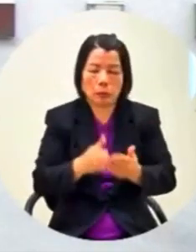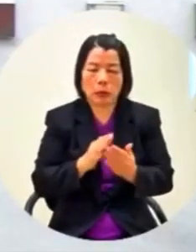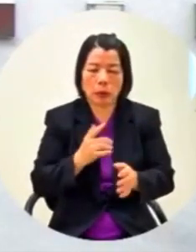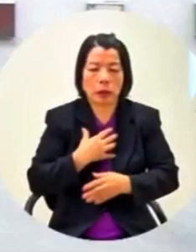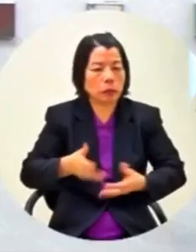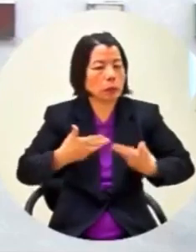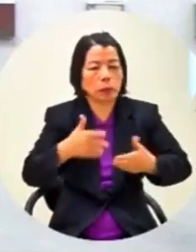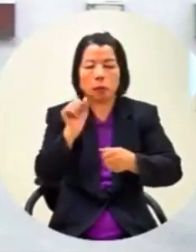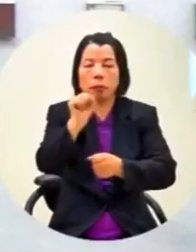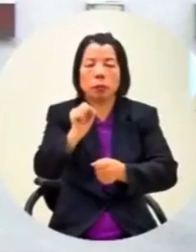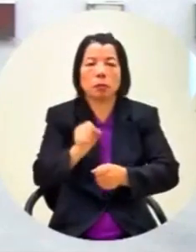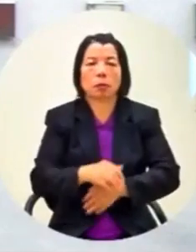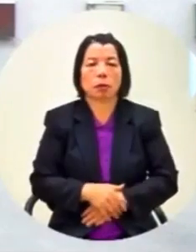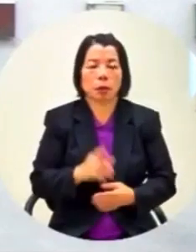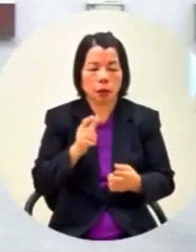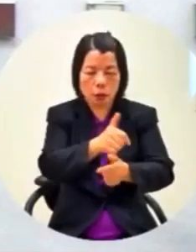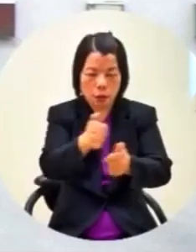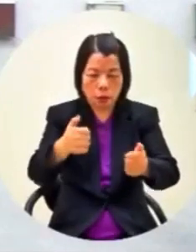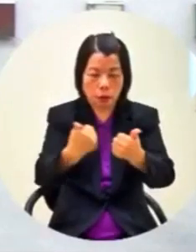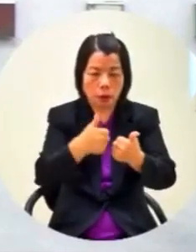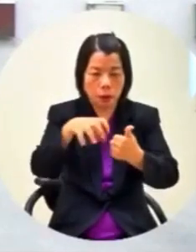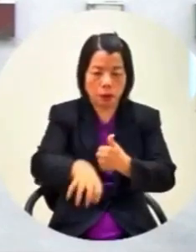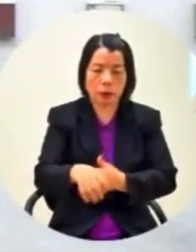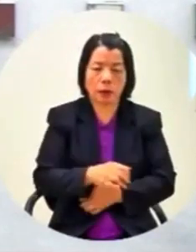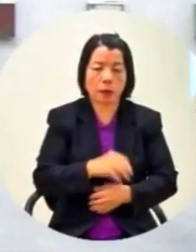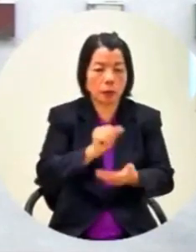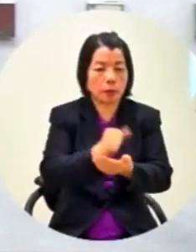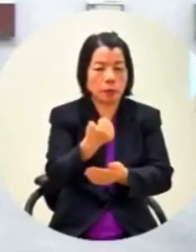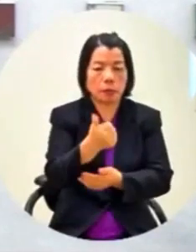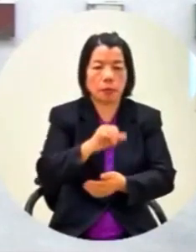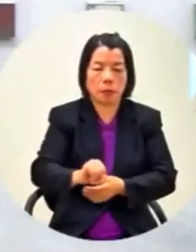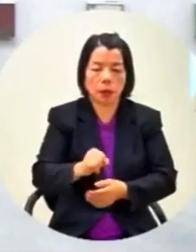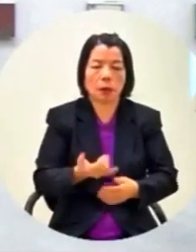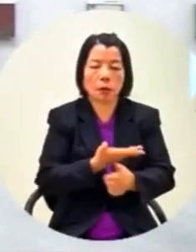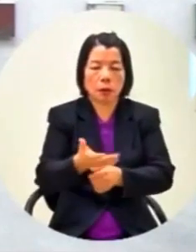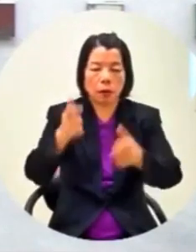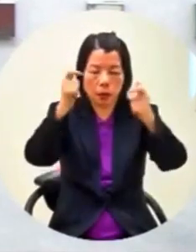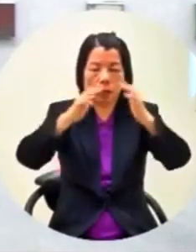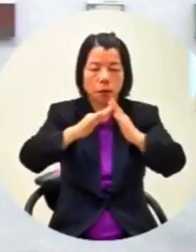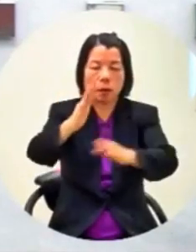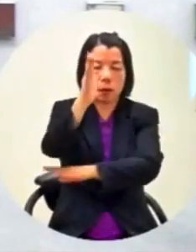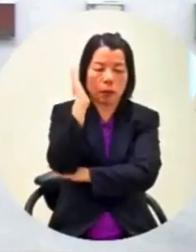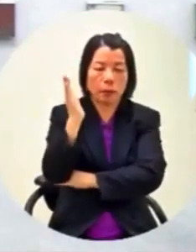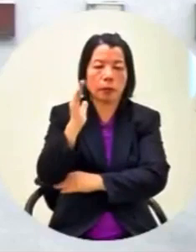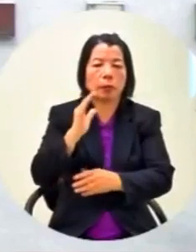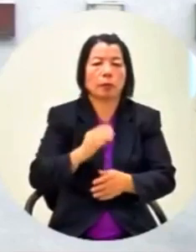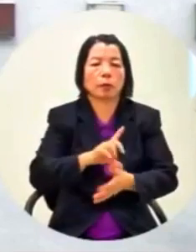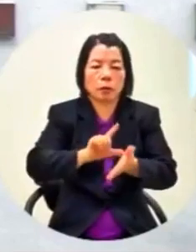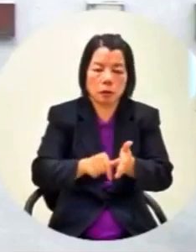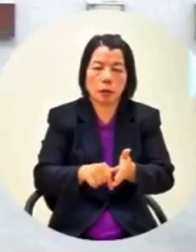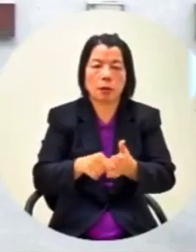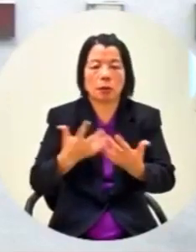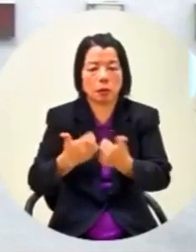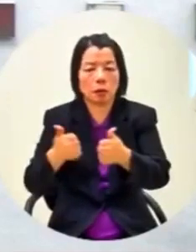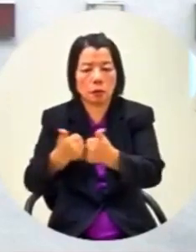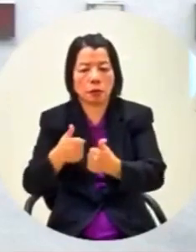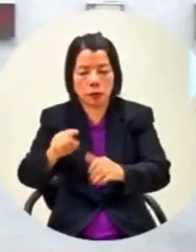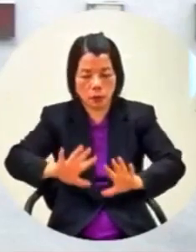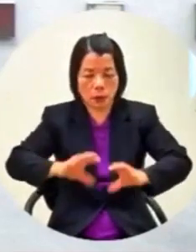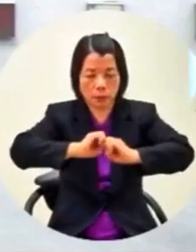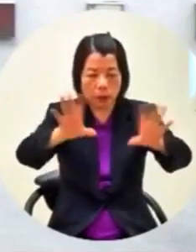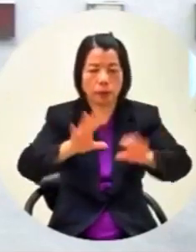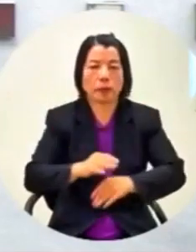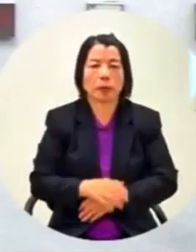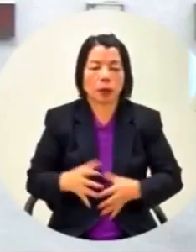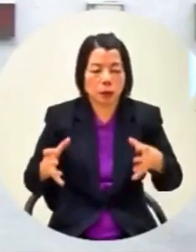一次感谢市议会所有议员女士先生给市政府这样的一个机会跟时间向大家报告，让我们一